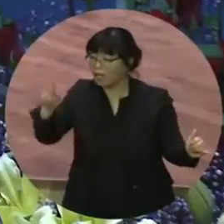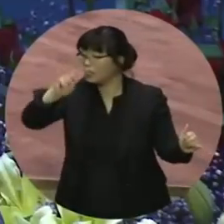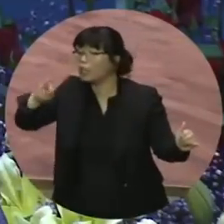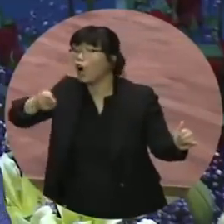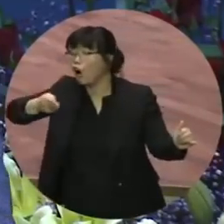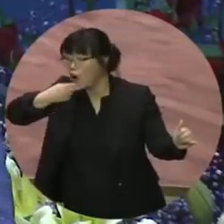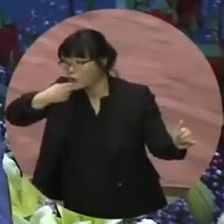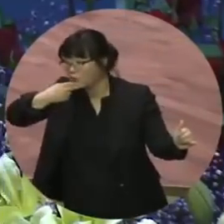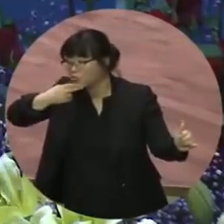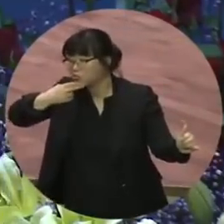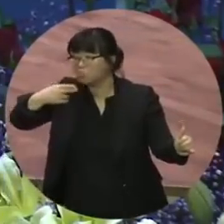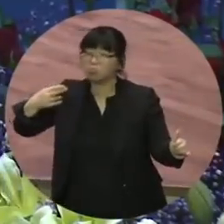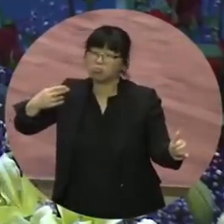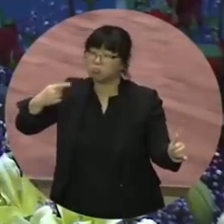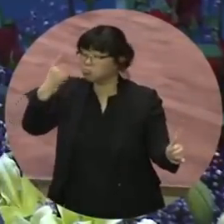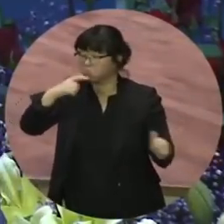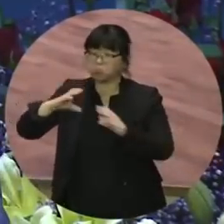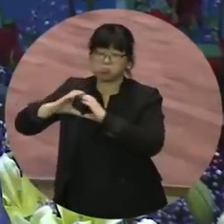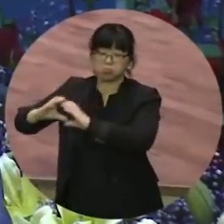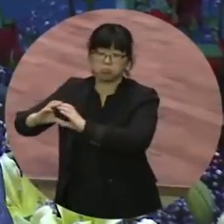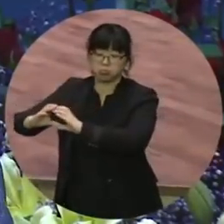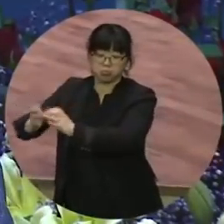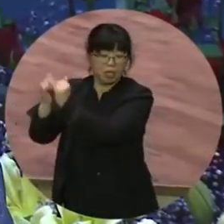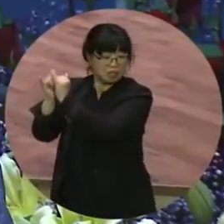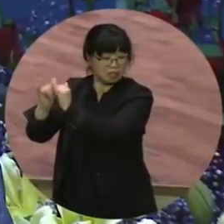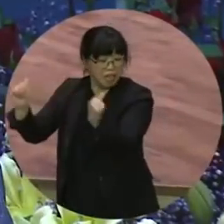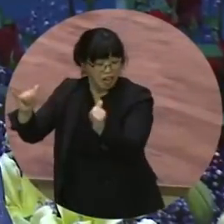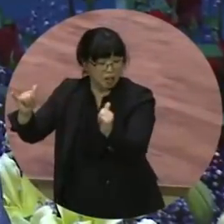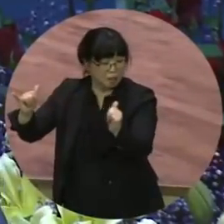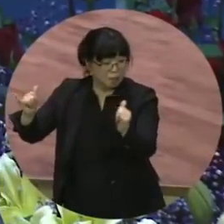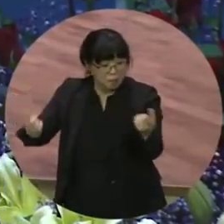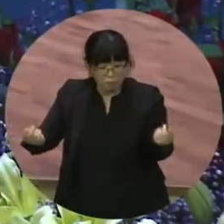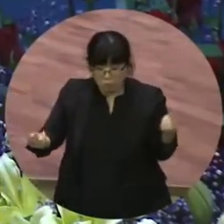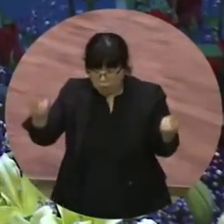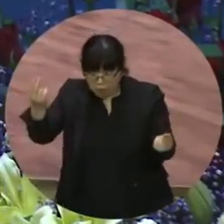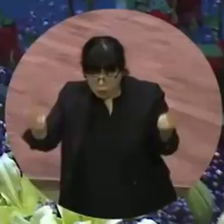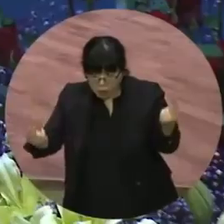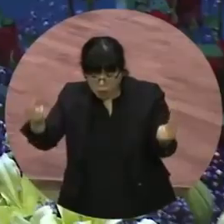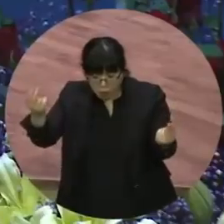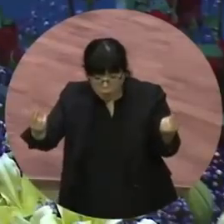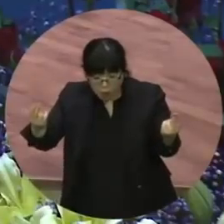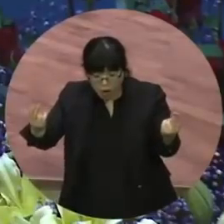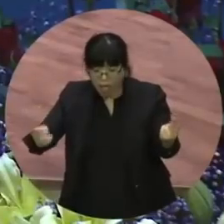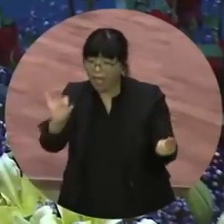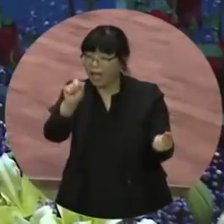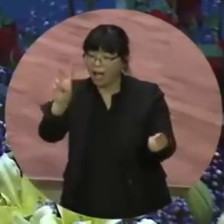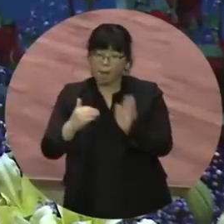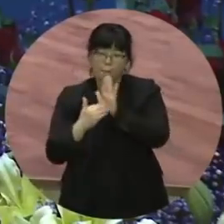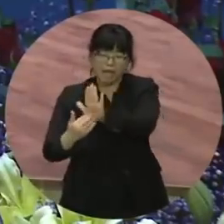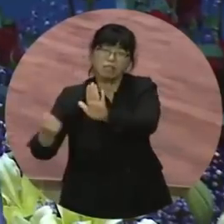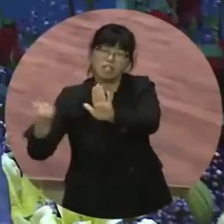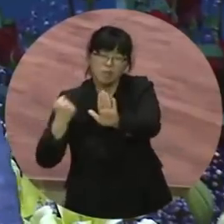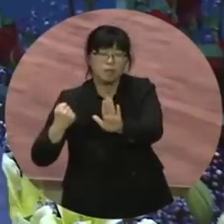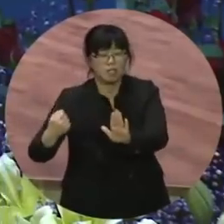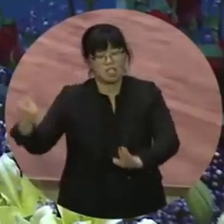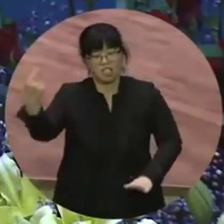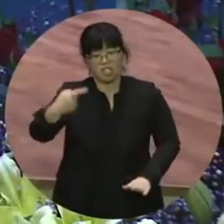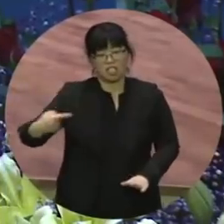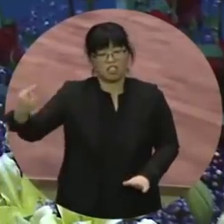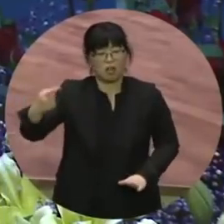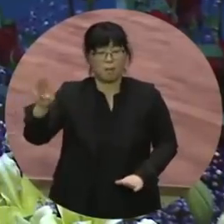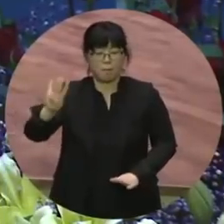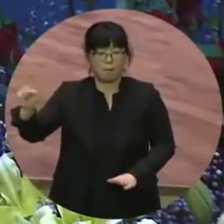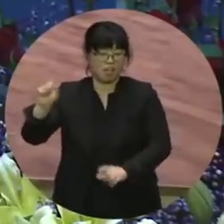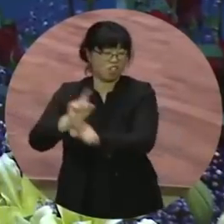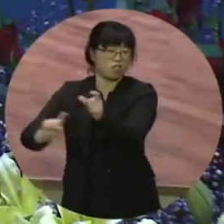근데 성가대원들은 1500배가 더 많다네. 와. 저 성가 불러 연습을